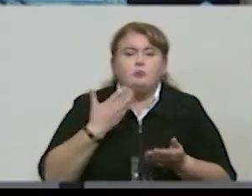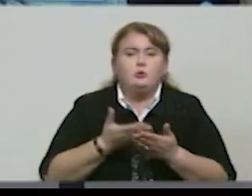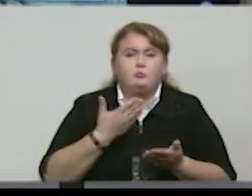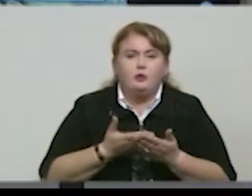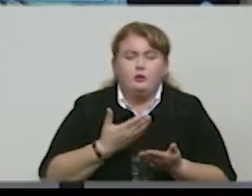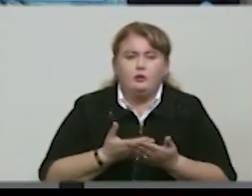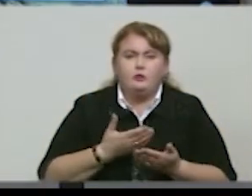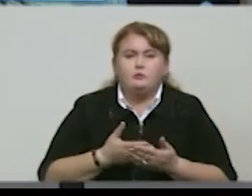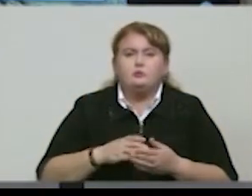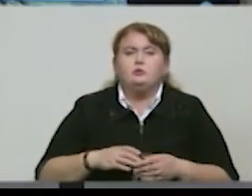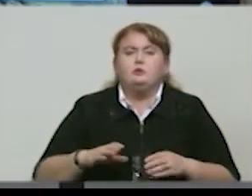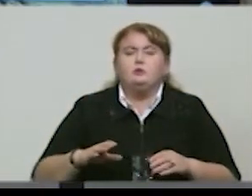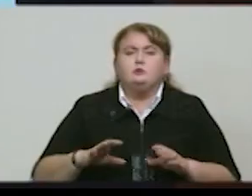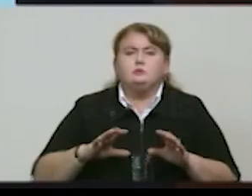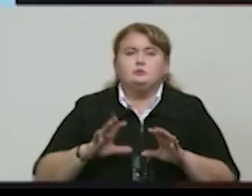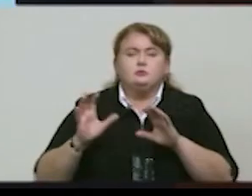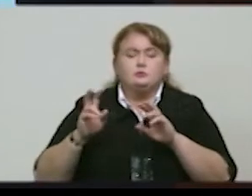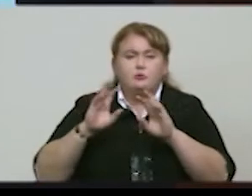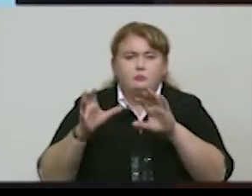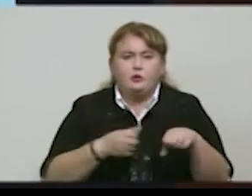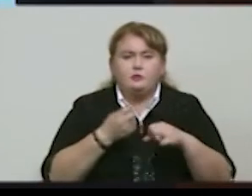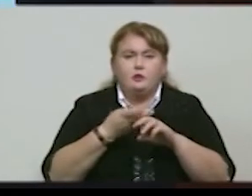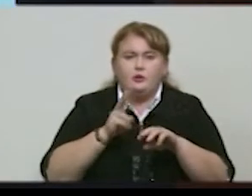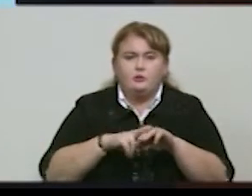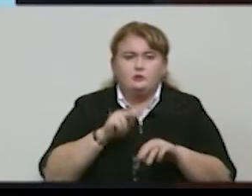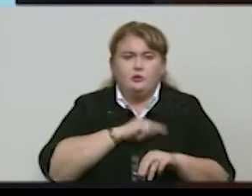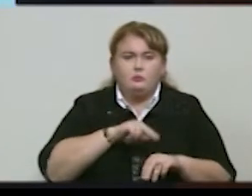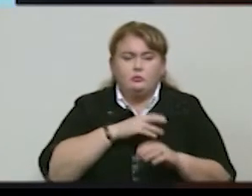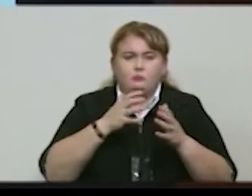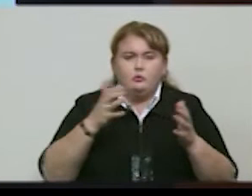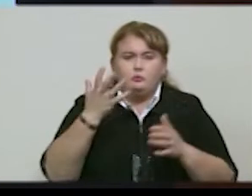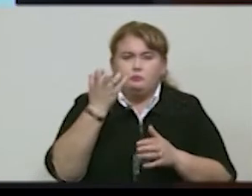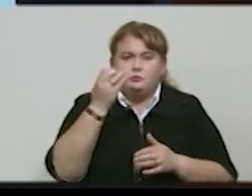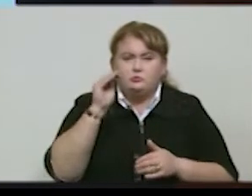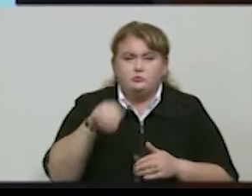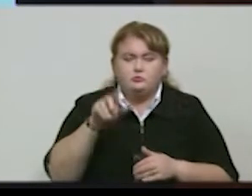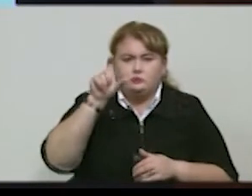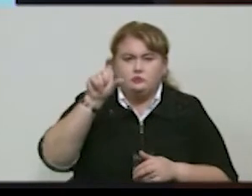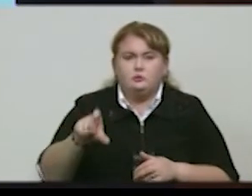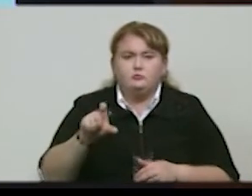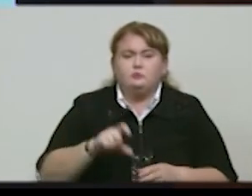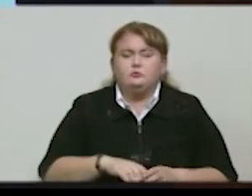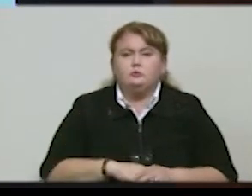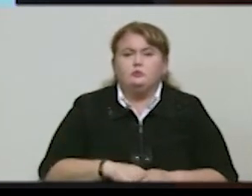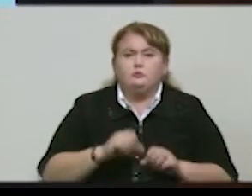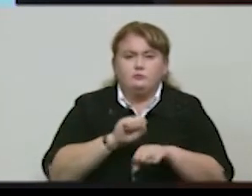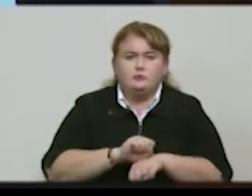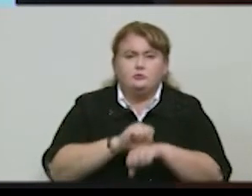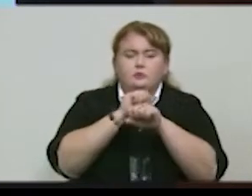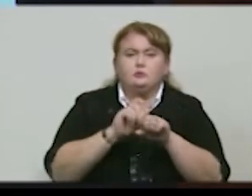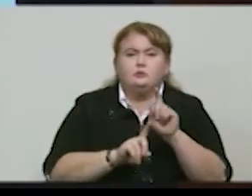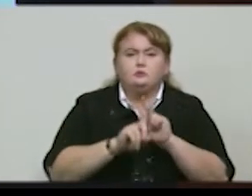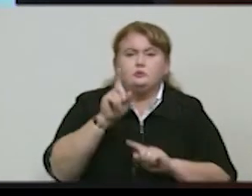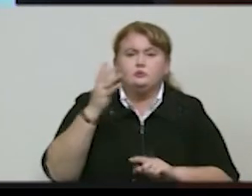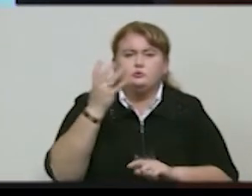Предполагалось забрать на эти работы более 500 тысяч человек. Восстание